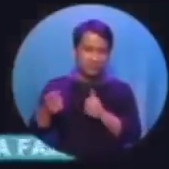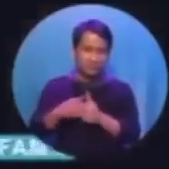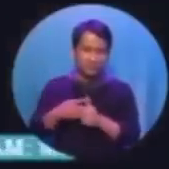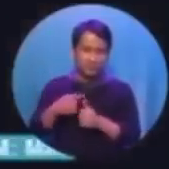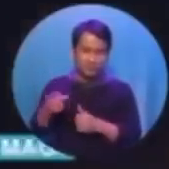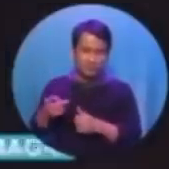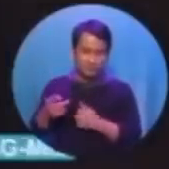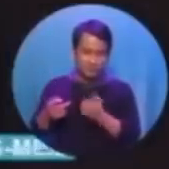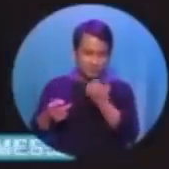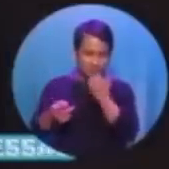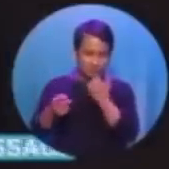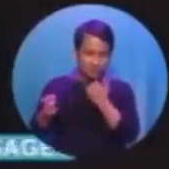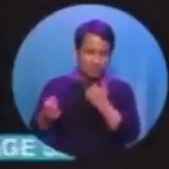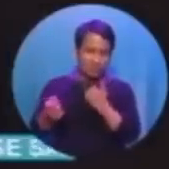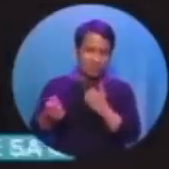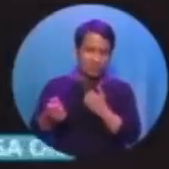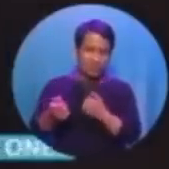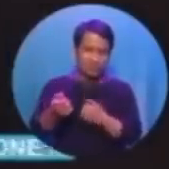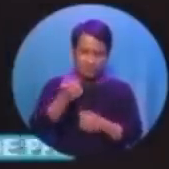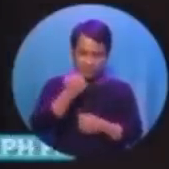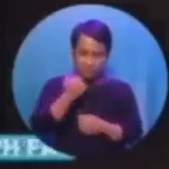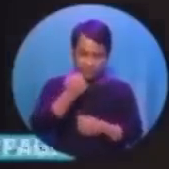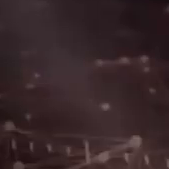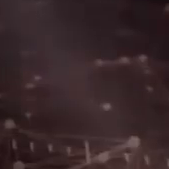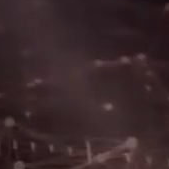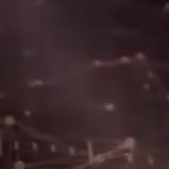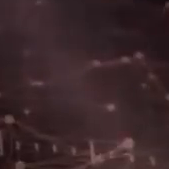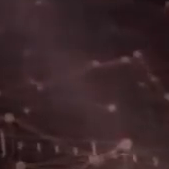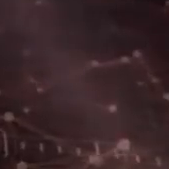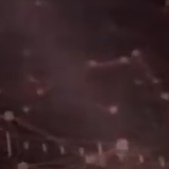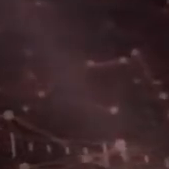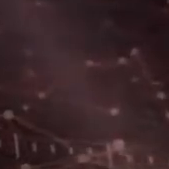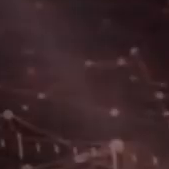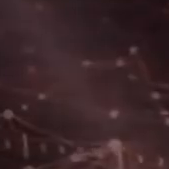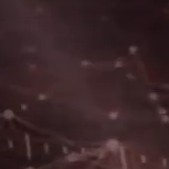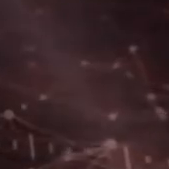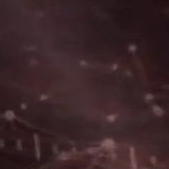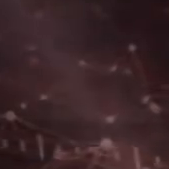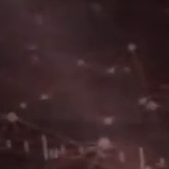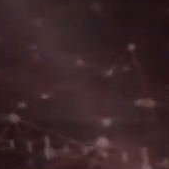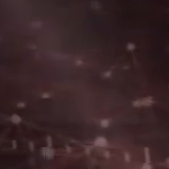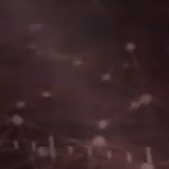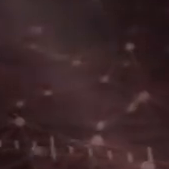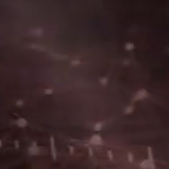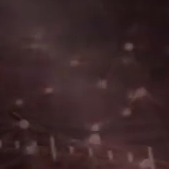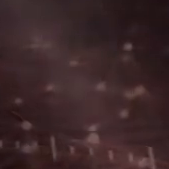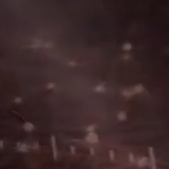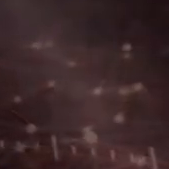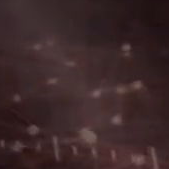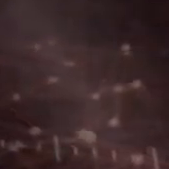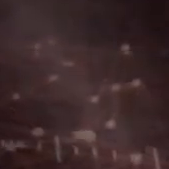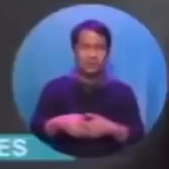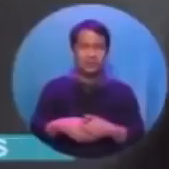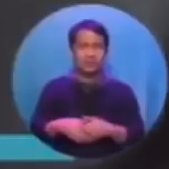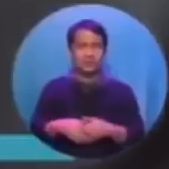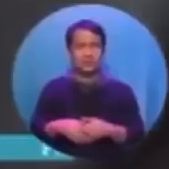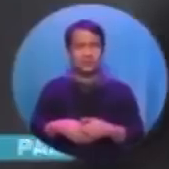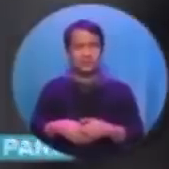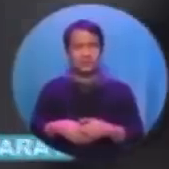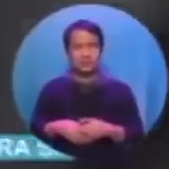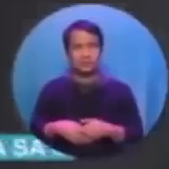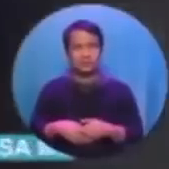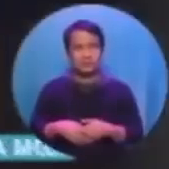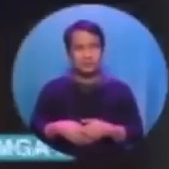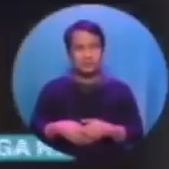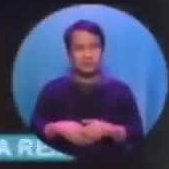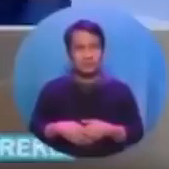yung pagkakamali ko nung una sir, na... Nakapambabae po ko nung una, sir, nung nag-away po kami. Okay. Pero wala